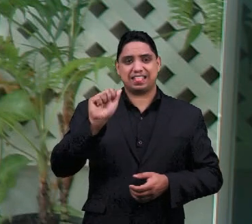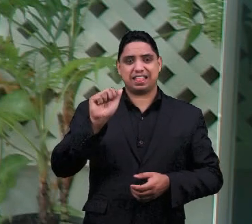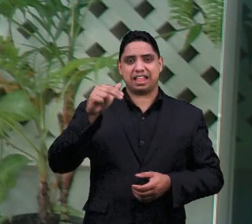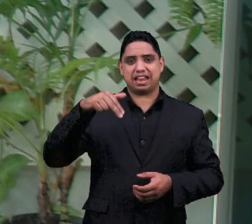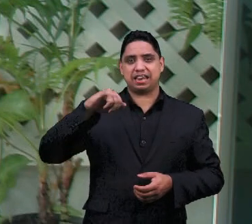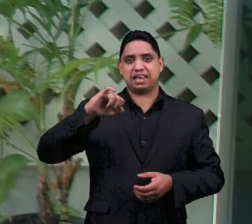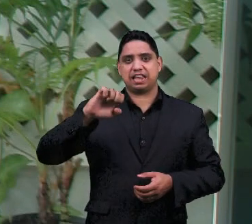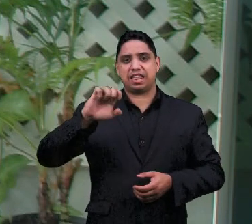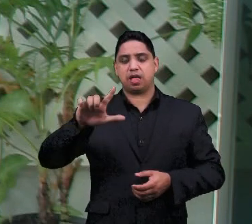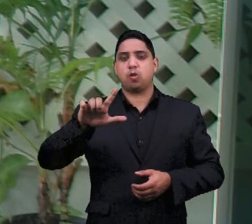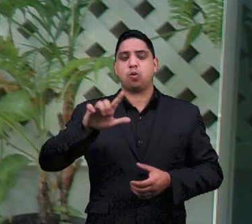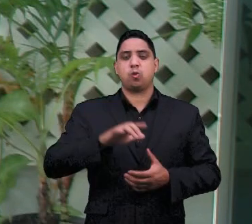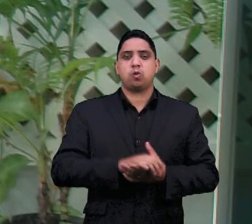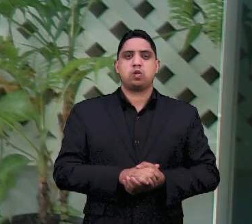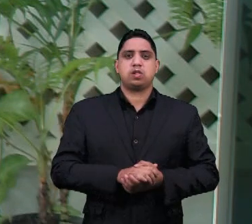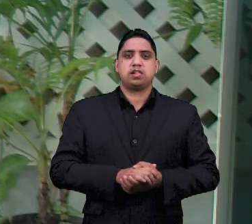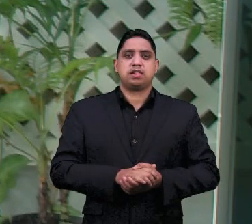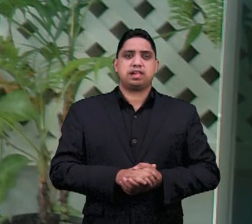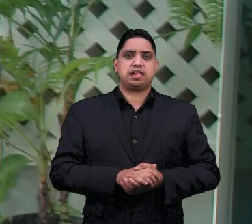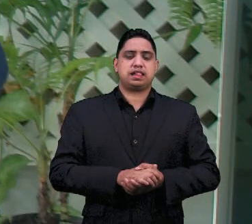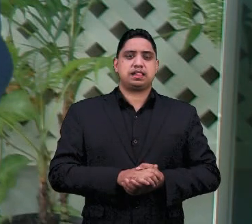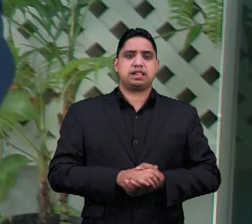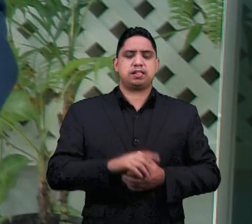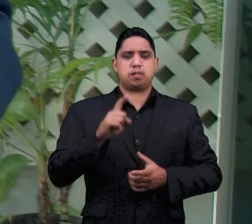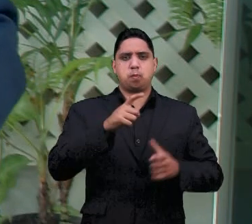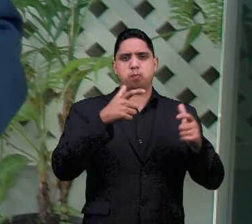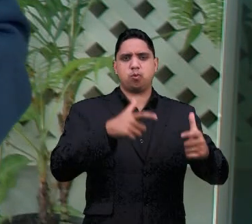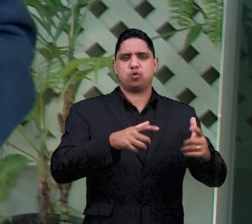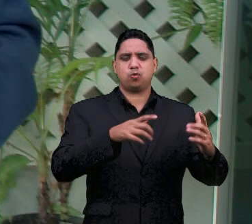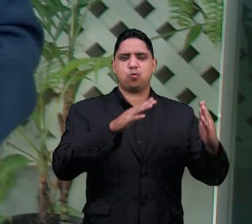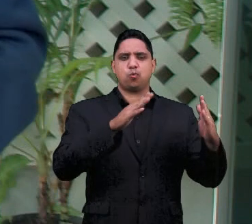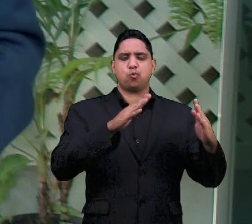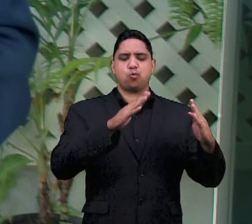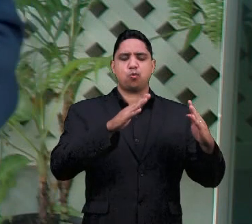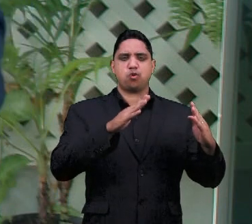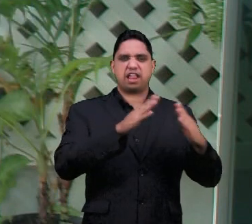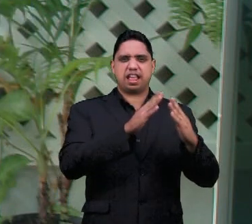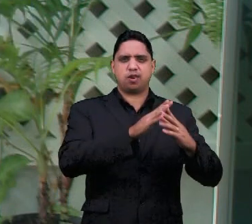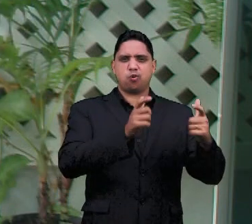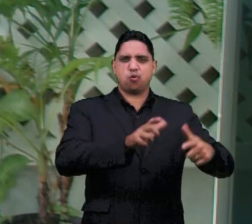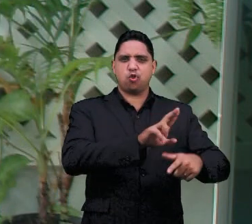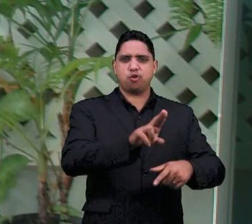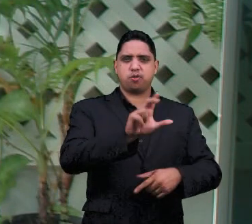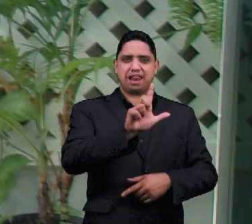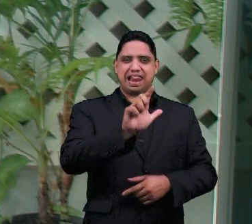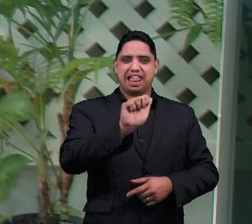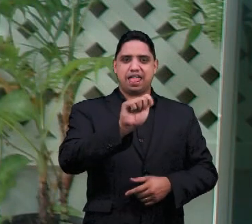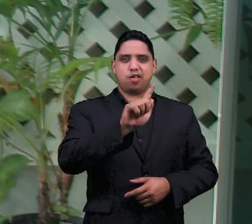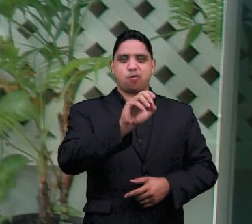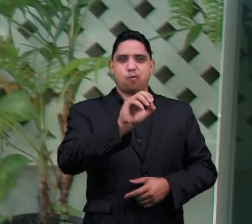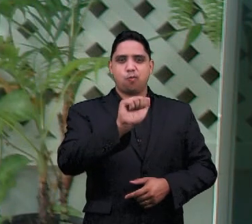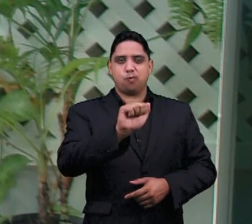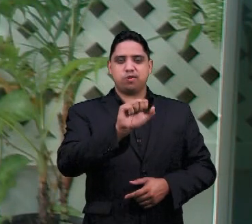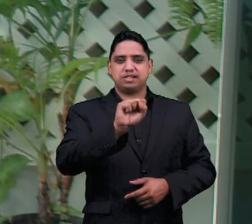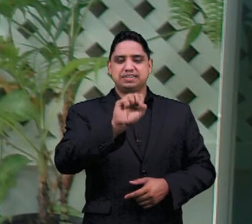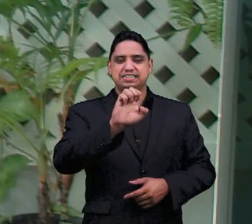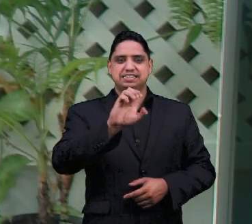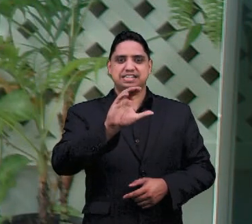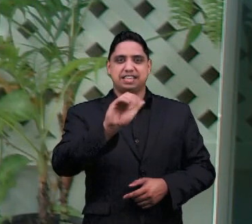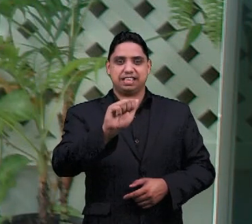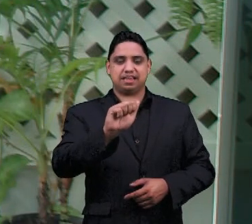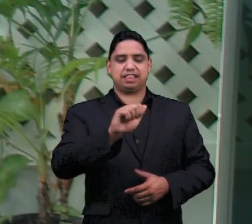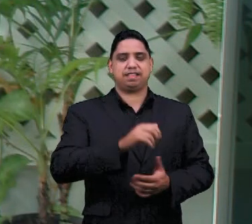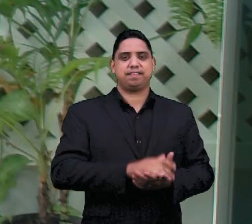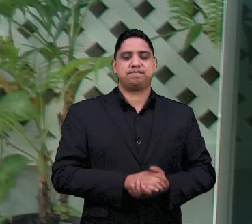Nous avons ici notre frère Daniel. Sa parole ici qui vient de Lago Asica.